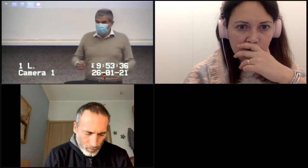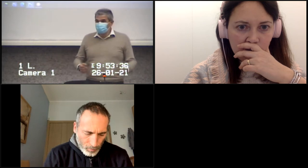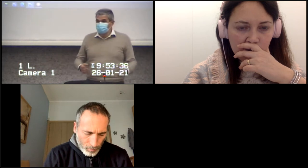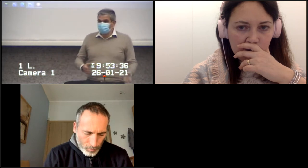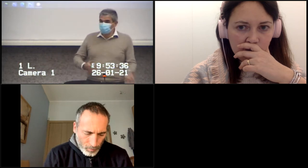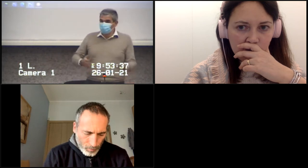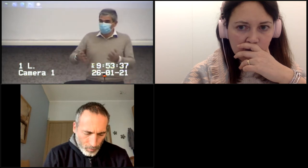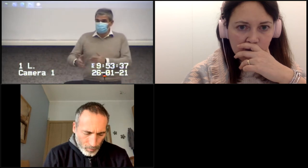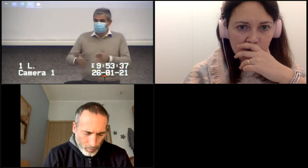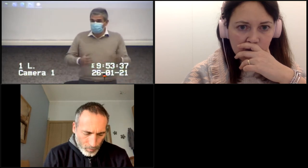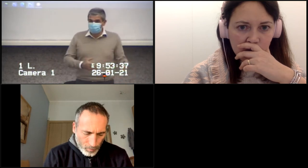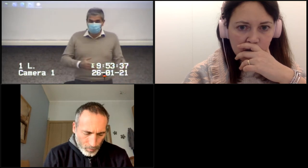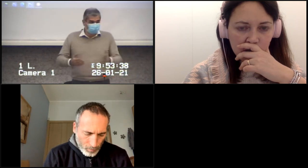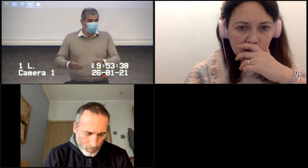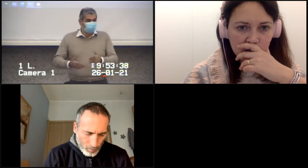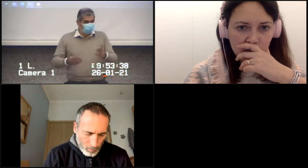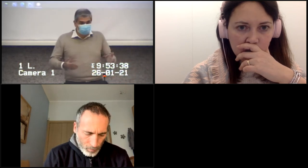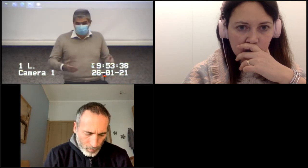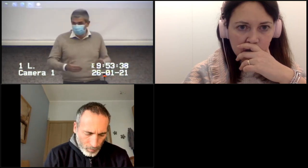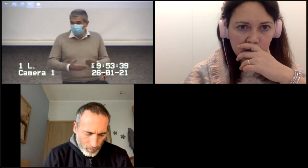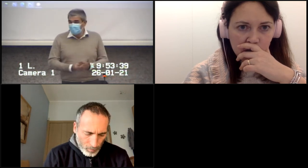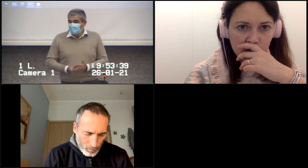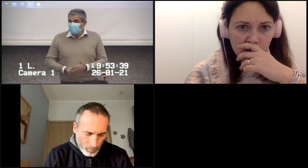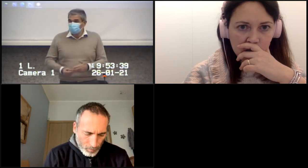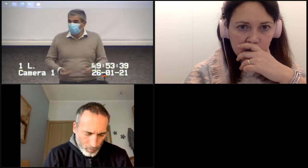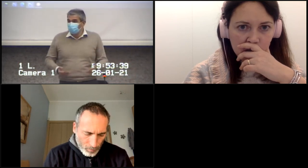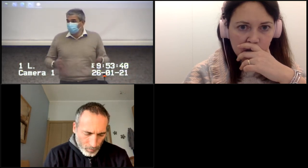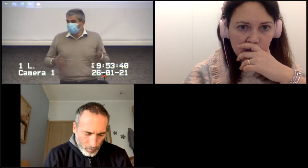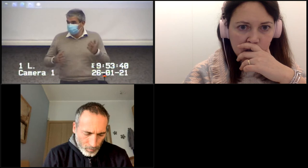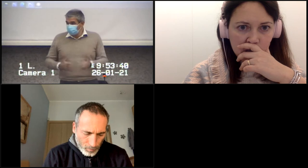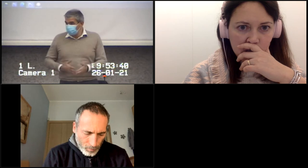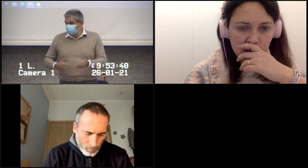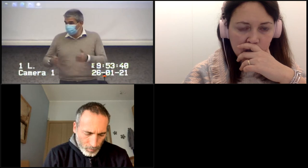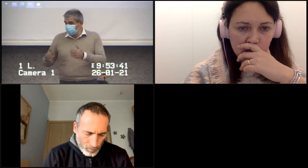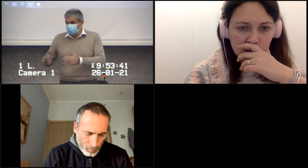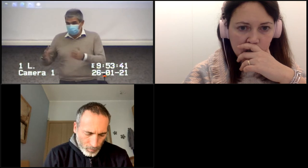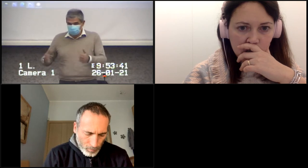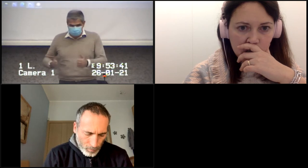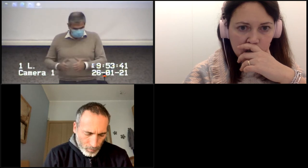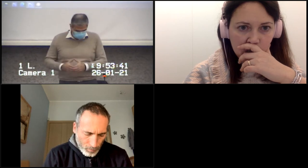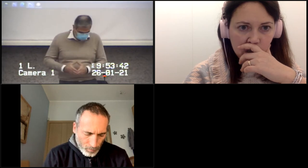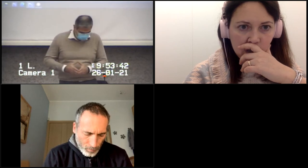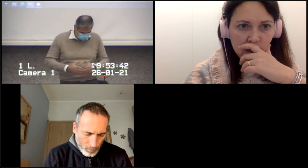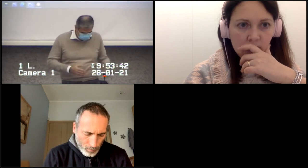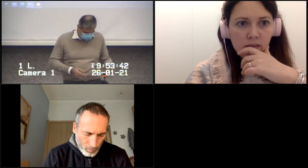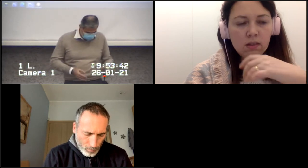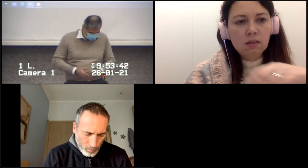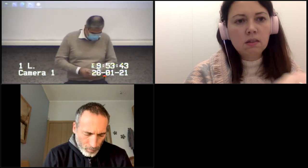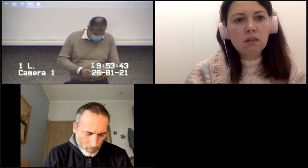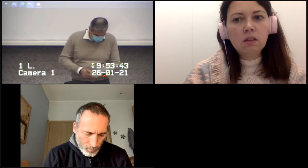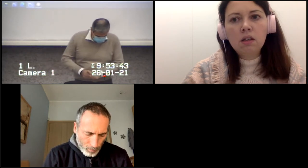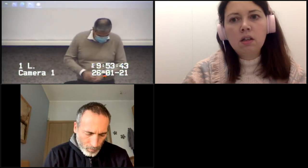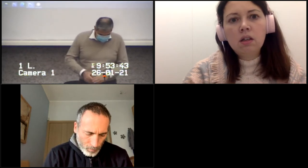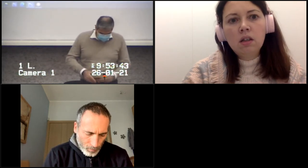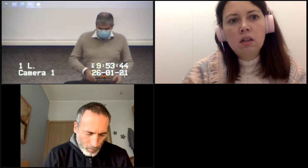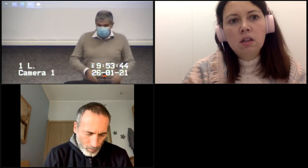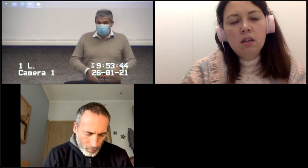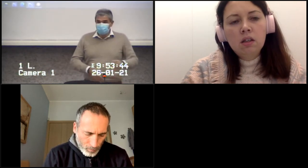assetto proprietario, oggi finalmente abbiamo al momento un nuovo interlocutore che è Multimedica, che ha acquistato l'area